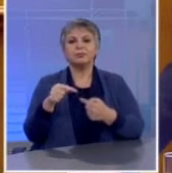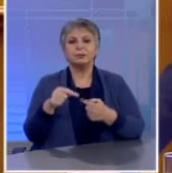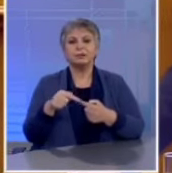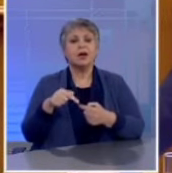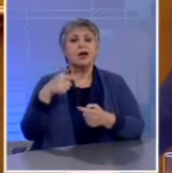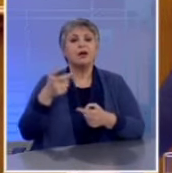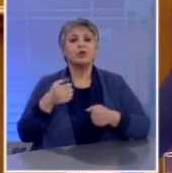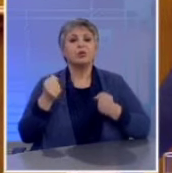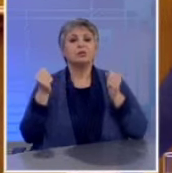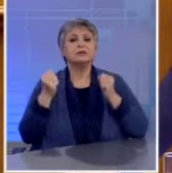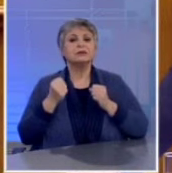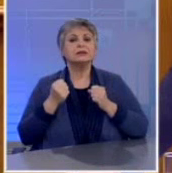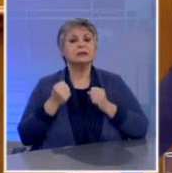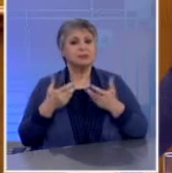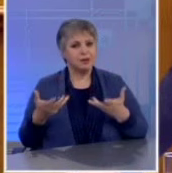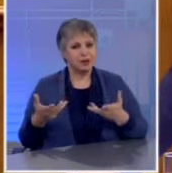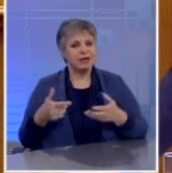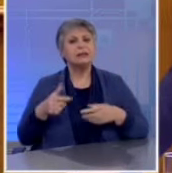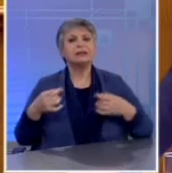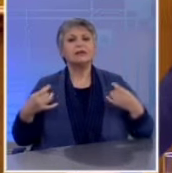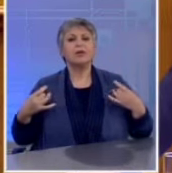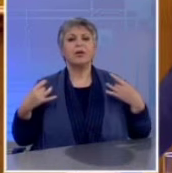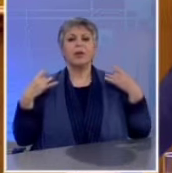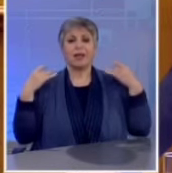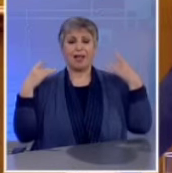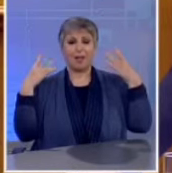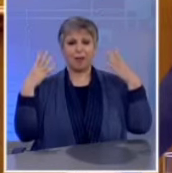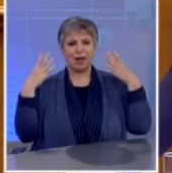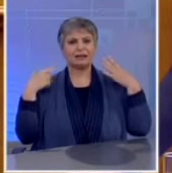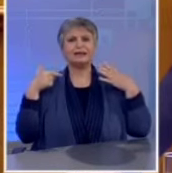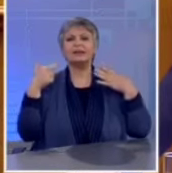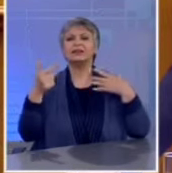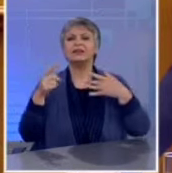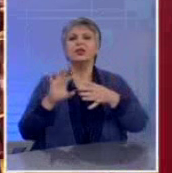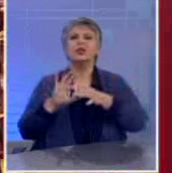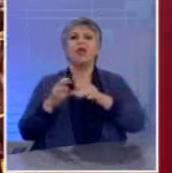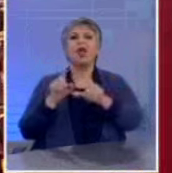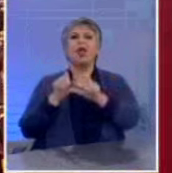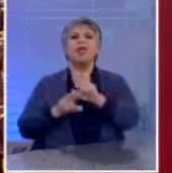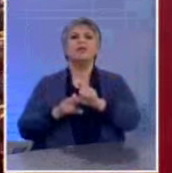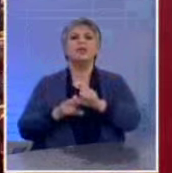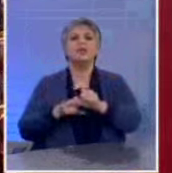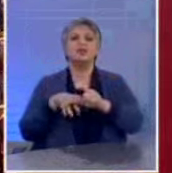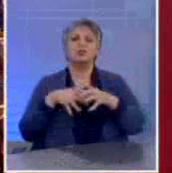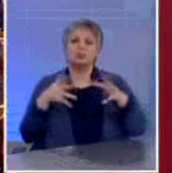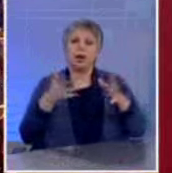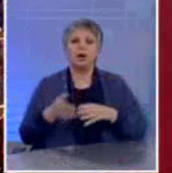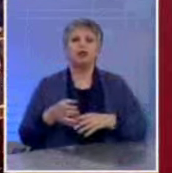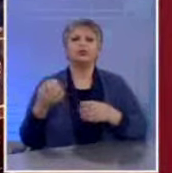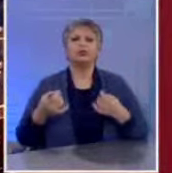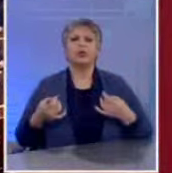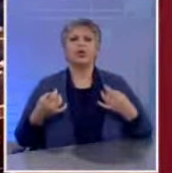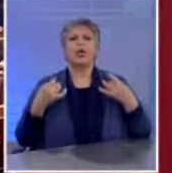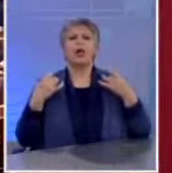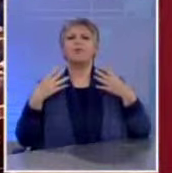αυτής, παρακαλώ, αφού απάλαζε από πρόστιμα μεγάλους ομίλους, να μην φωνάζετε, να μην διακόπτετε, κοντά στο 1